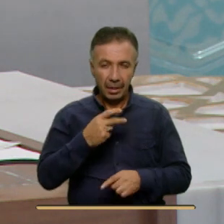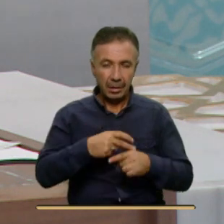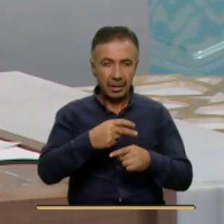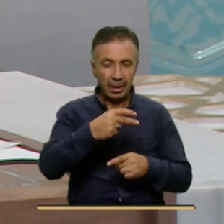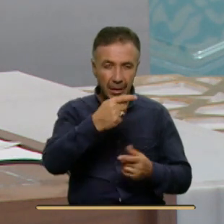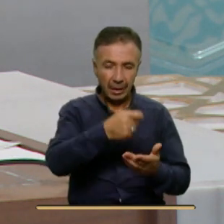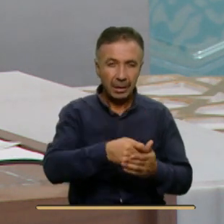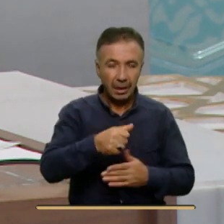kul hakkından kurtulamamış.